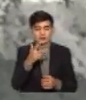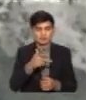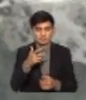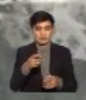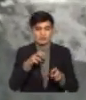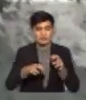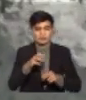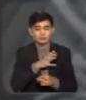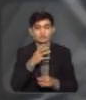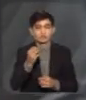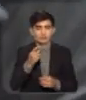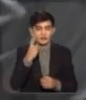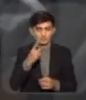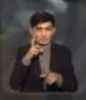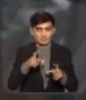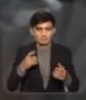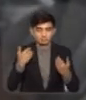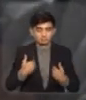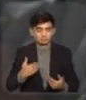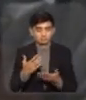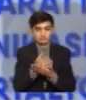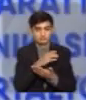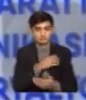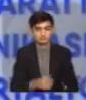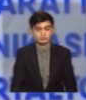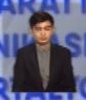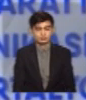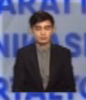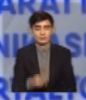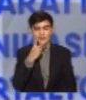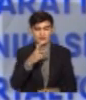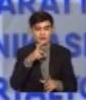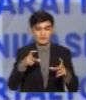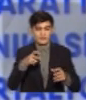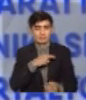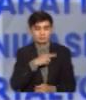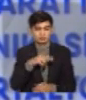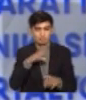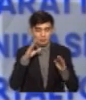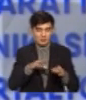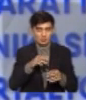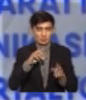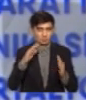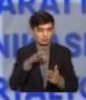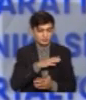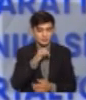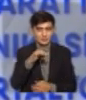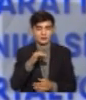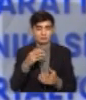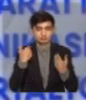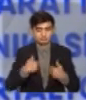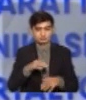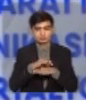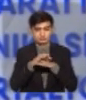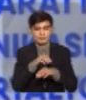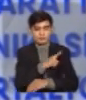3 часов честники обнаружили тело 3-го рабочего. Оба рабочих скончались на месте происшествия. Тела были переданы скорой